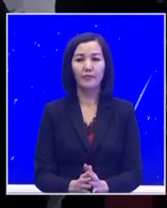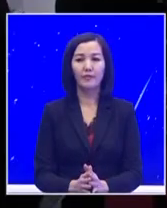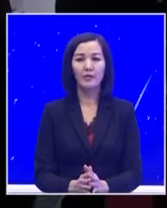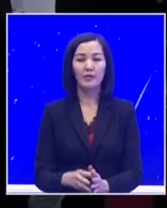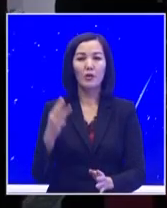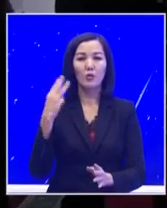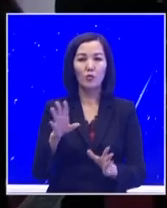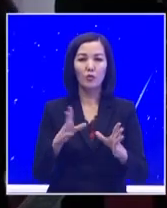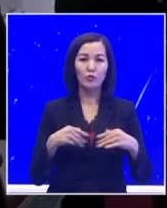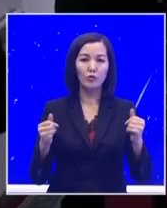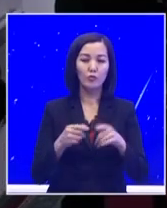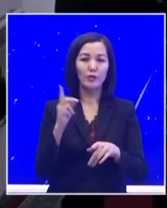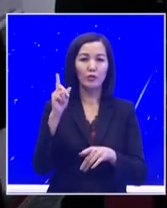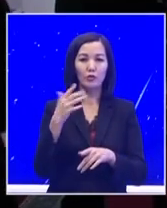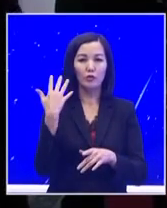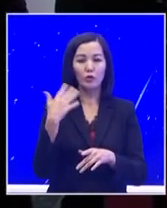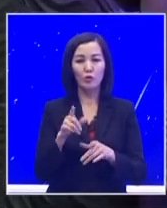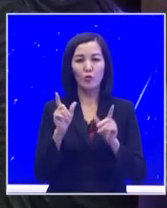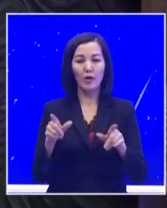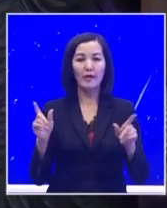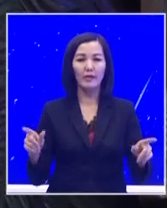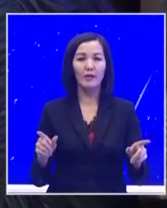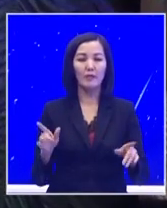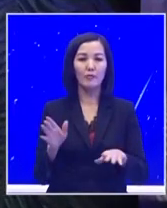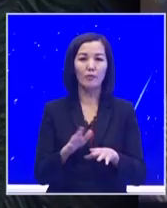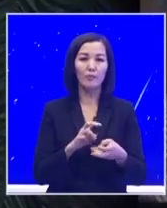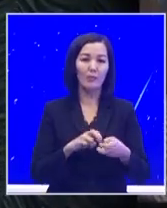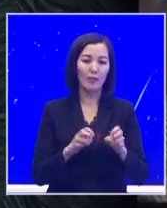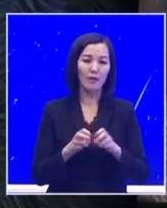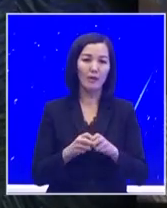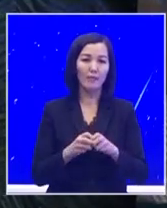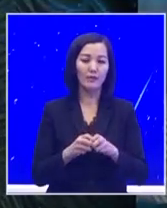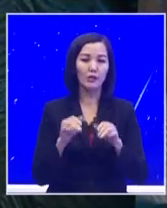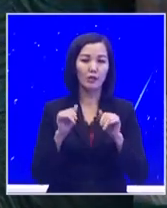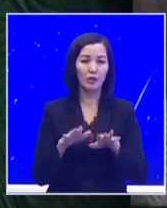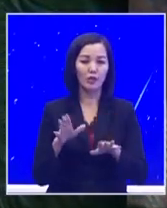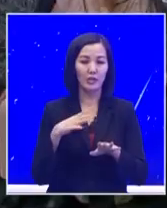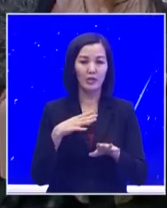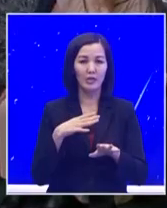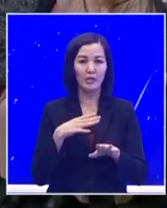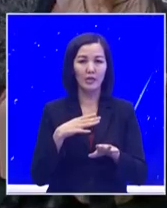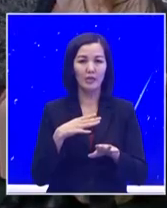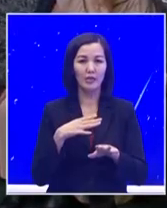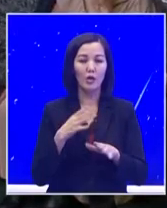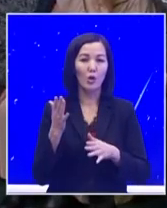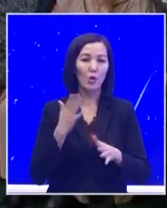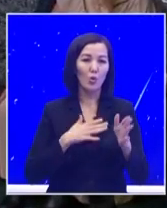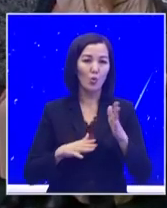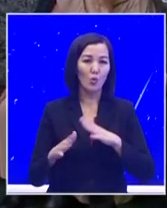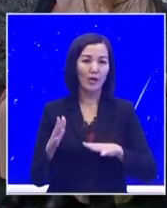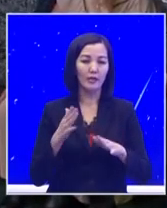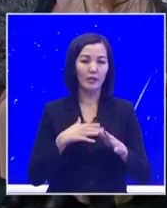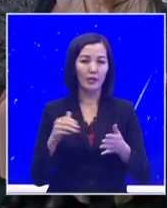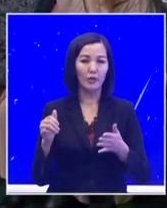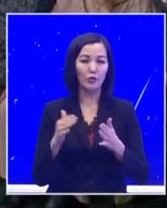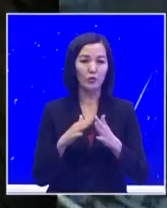30 отбасы 150-ге тарта жан, көп жылдар жандарын жеген баспана проблемасынан бір жола құтылды, құтайды, қуанды, қолдарына тұрғын